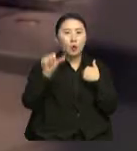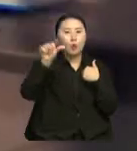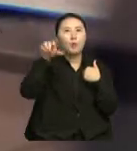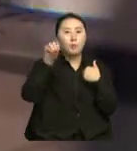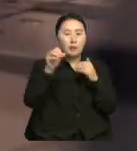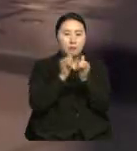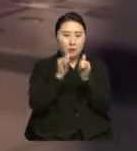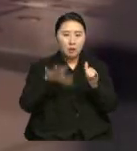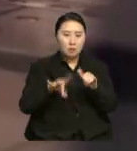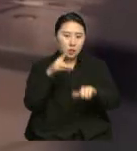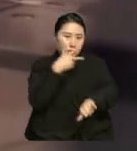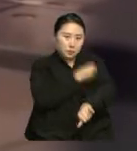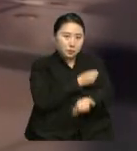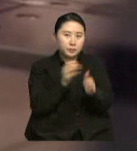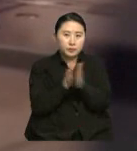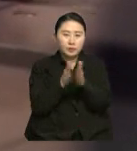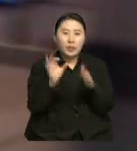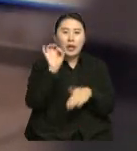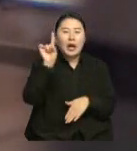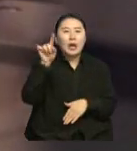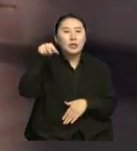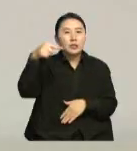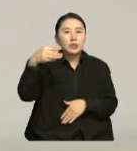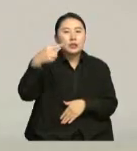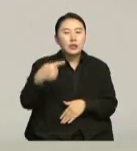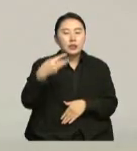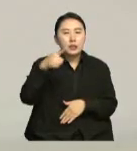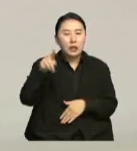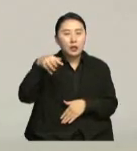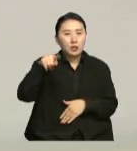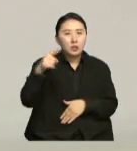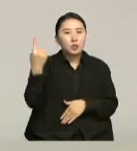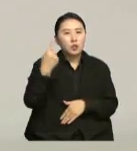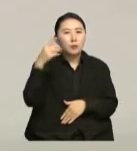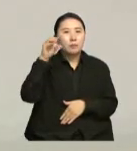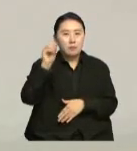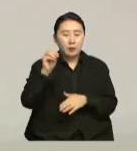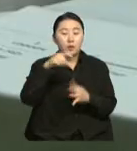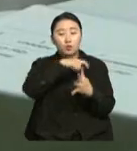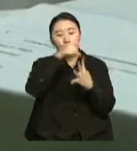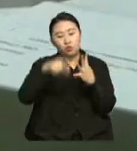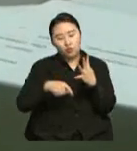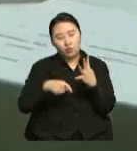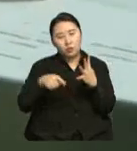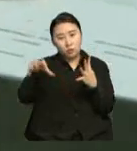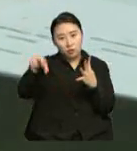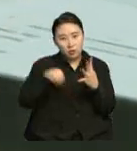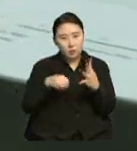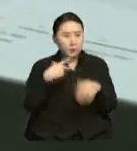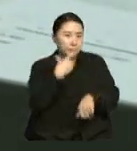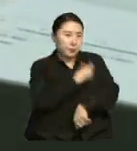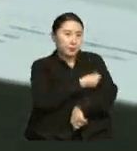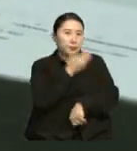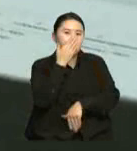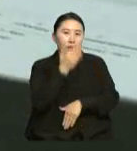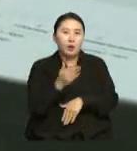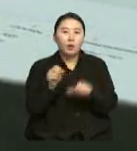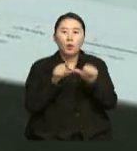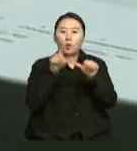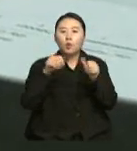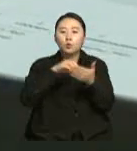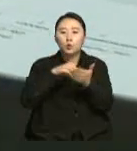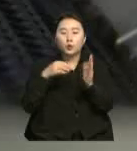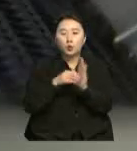명 분량을 먼저 도입하고 아스트라제네카사의 백신 1천만 명분을 순차적으로 들여올 계획입니다. 이어